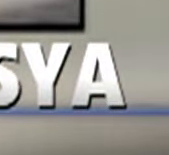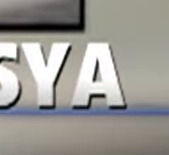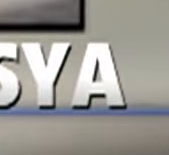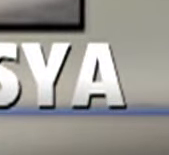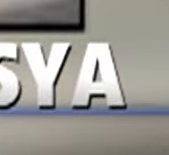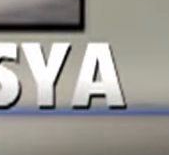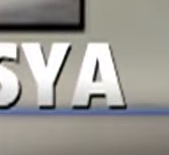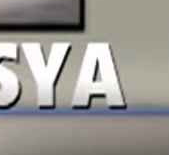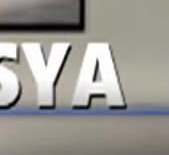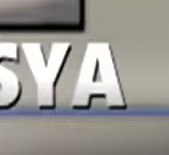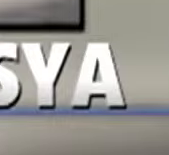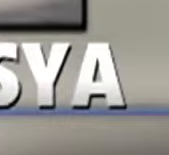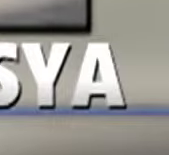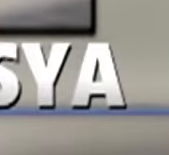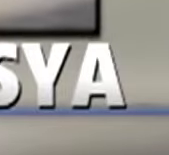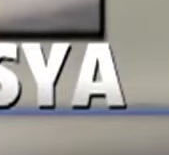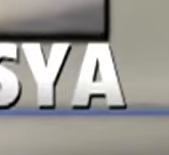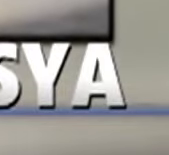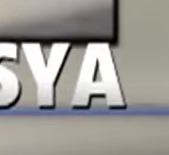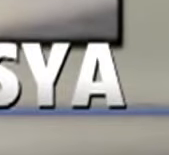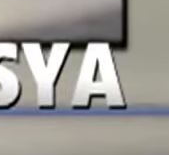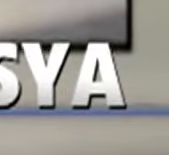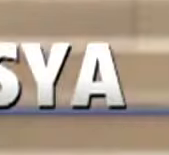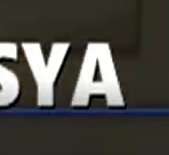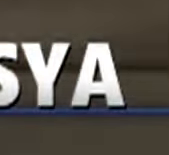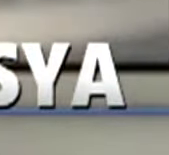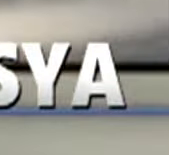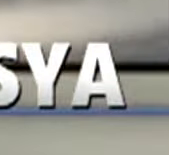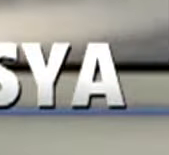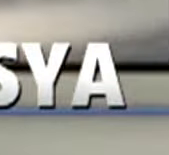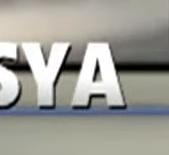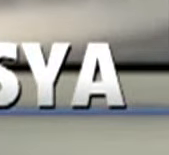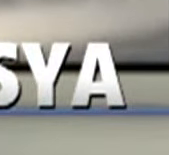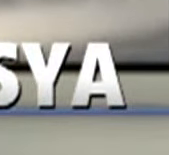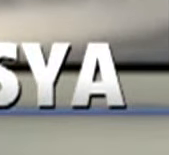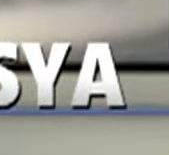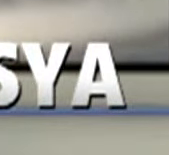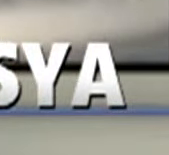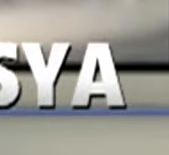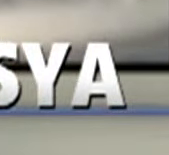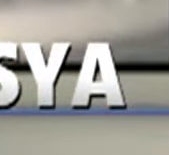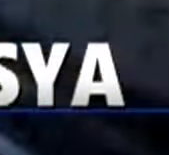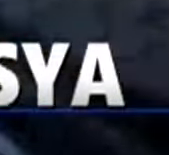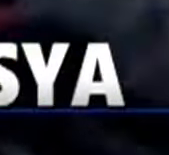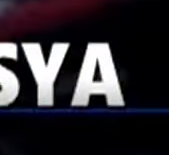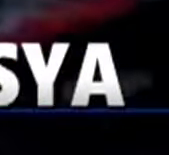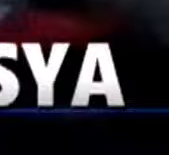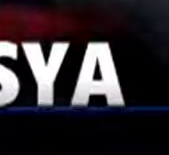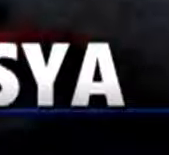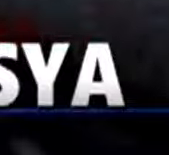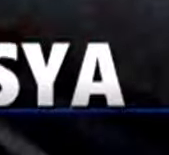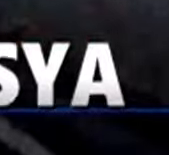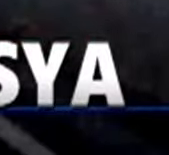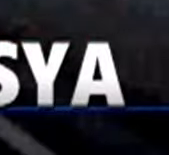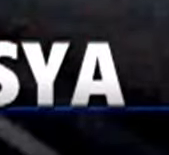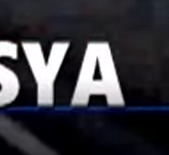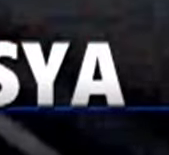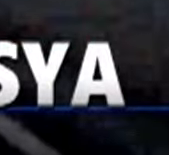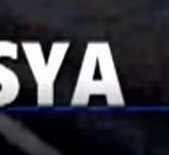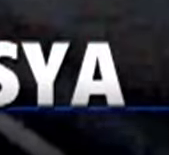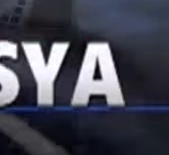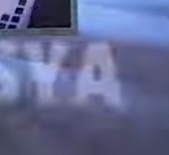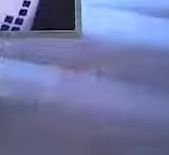Rider at angkas niya patay ng magulungan ng SUV yan at iba pang aksidente sa kalsada Abangan maya-maya